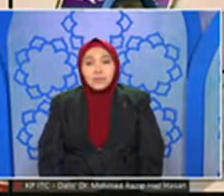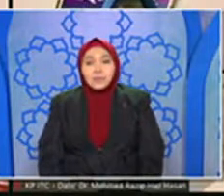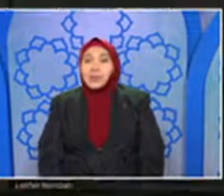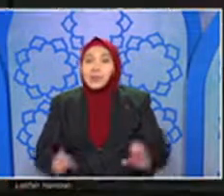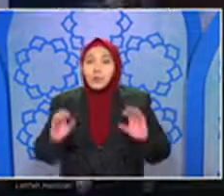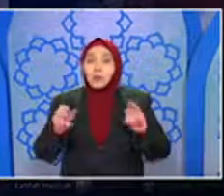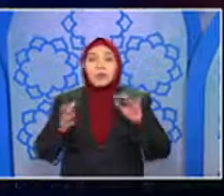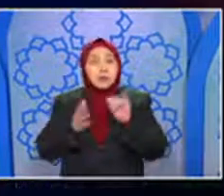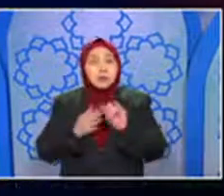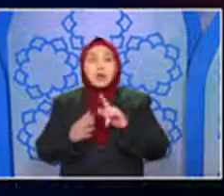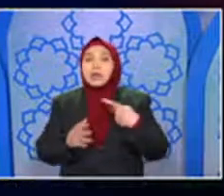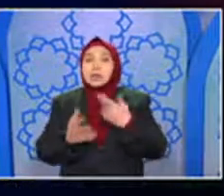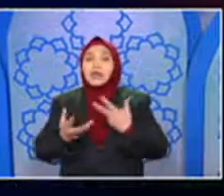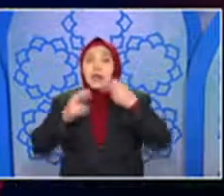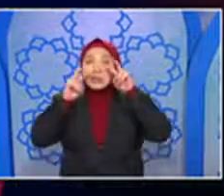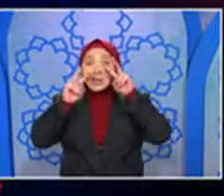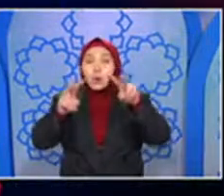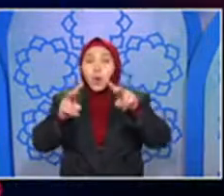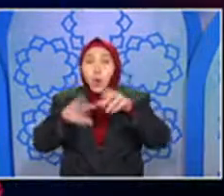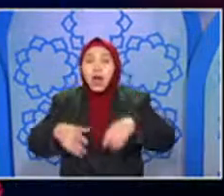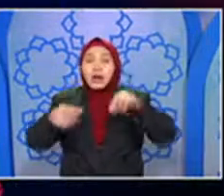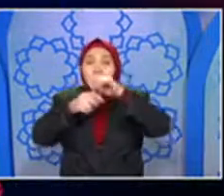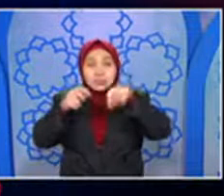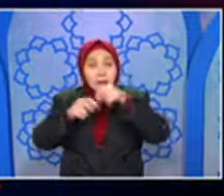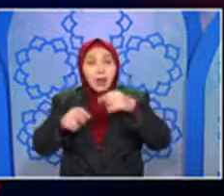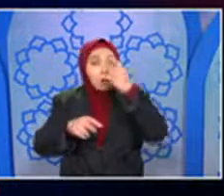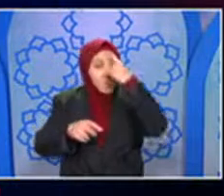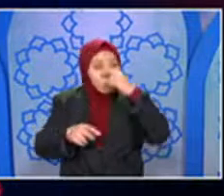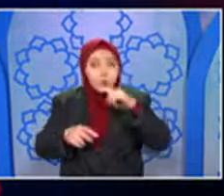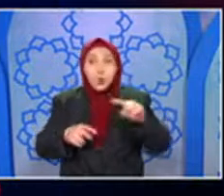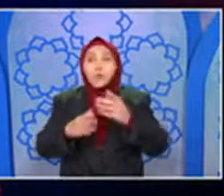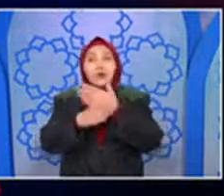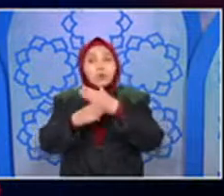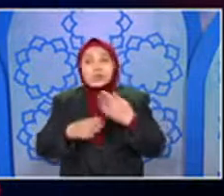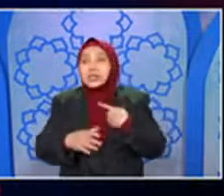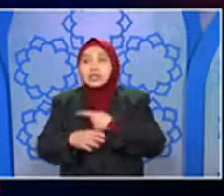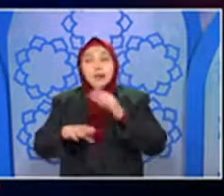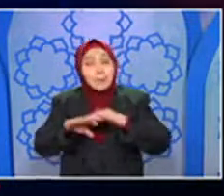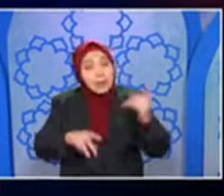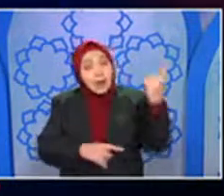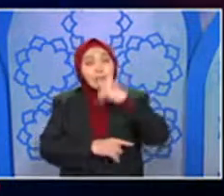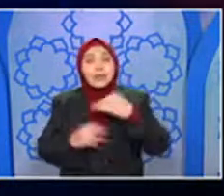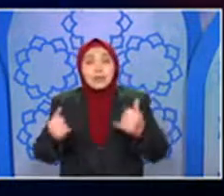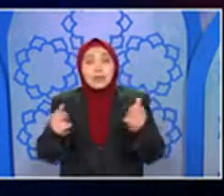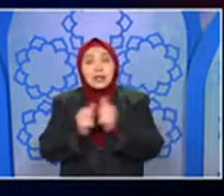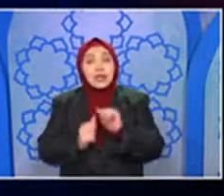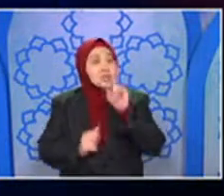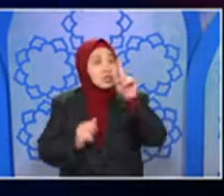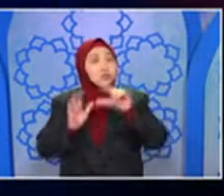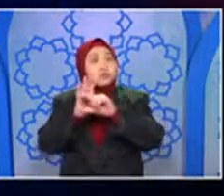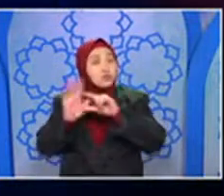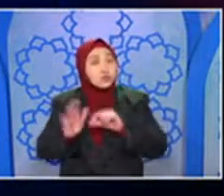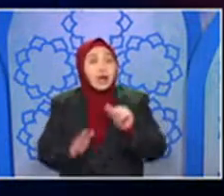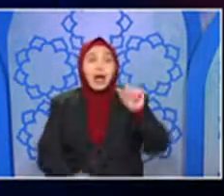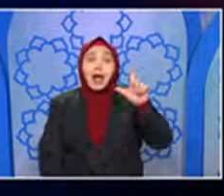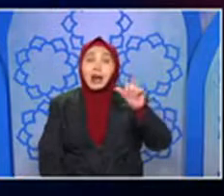Baik, itulah kita ingin melihat kepada resolusi kesimpulan bagi perkongsian kita pada hari ini dengan satu surah, surah